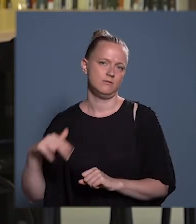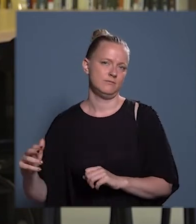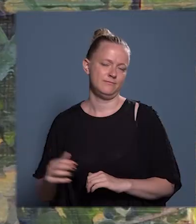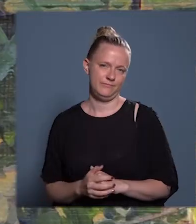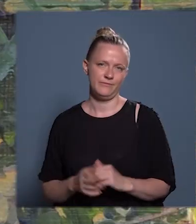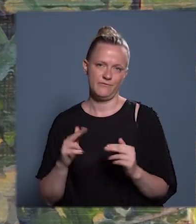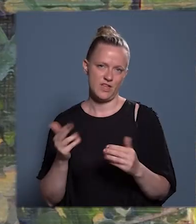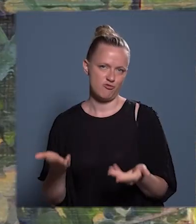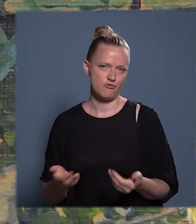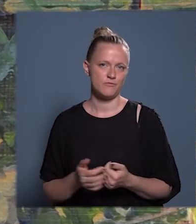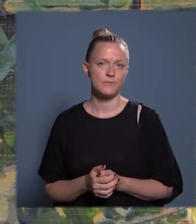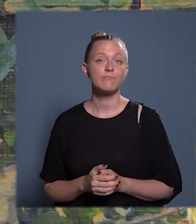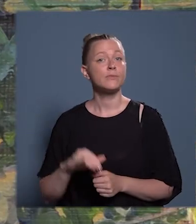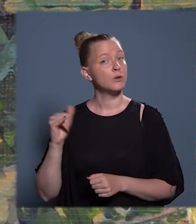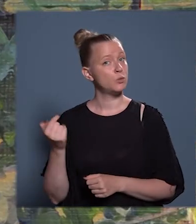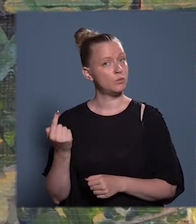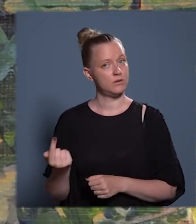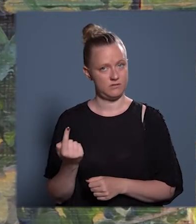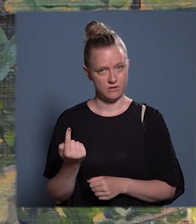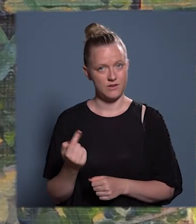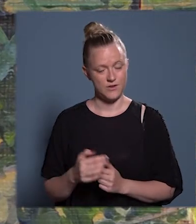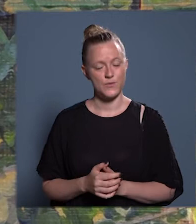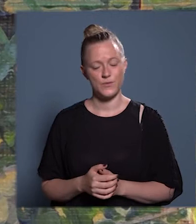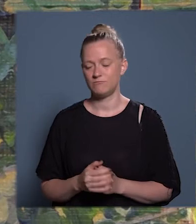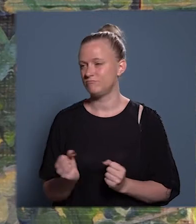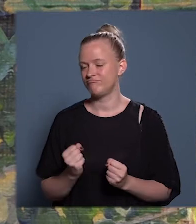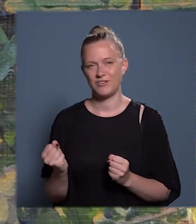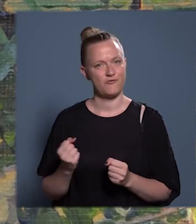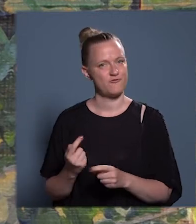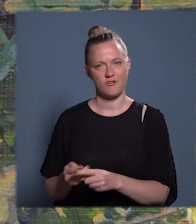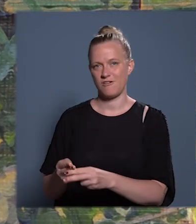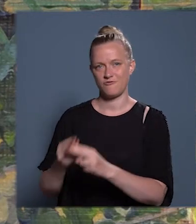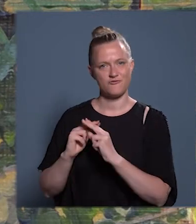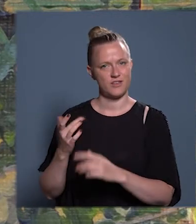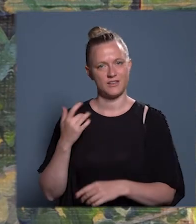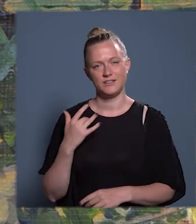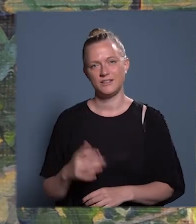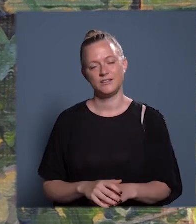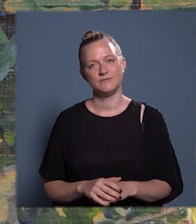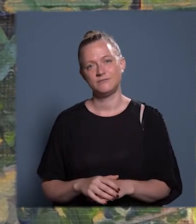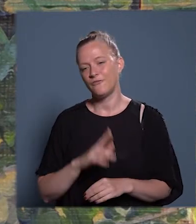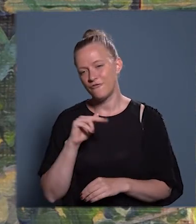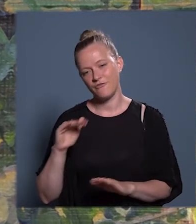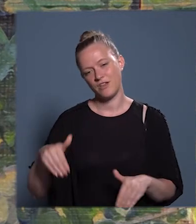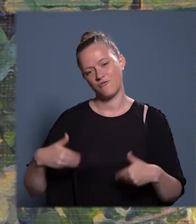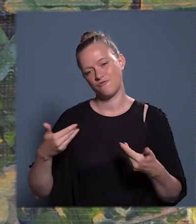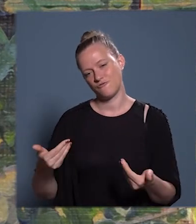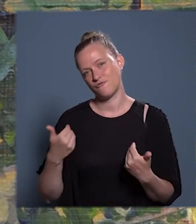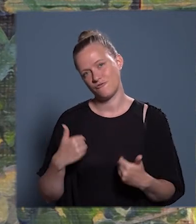festett. Júlia, ő, aki nagyon sokat segít, hogy egyáltalán festő